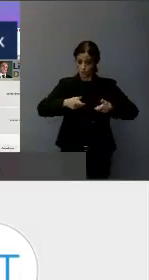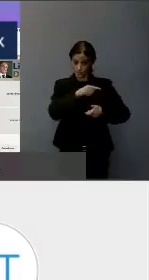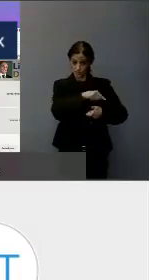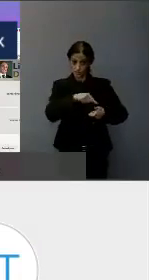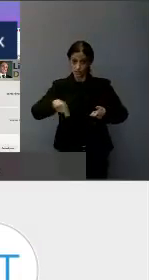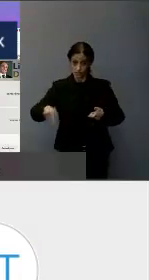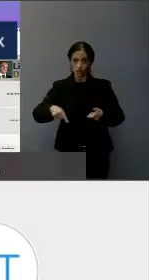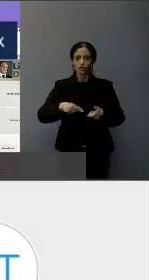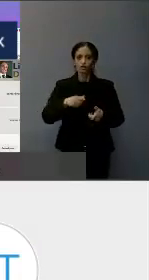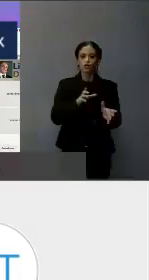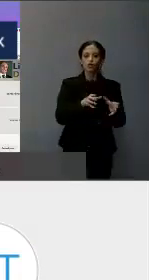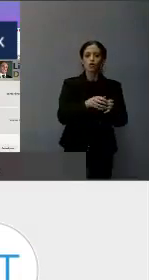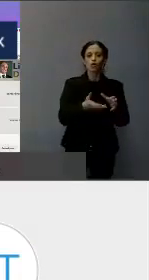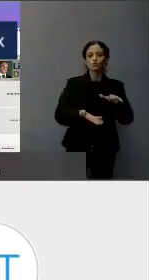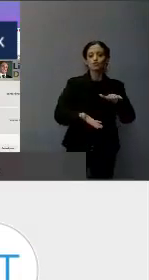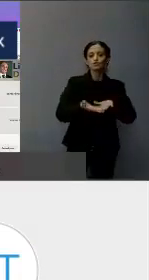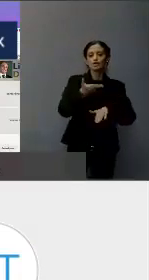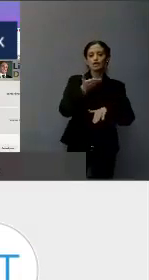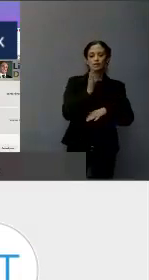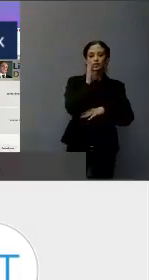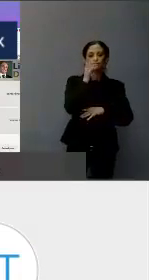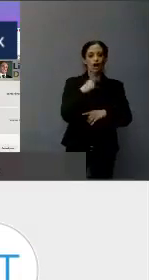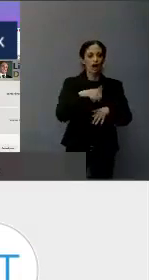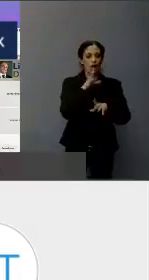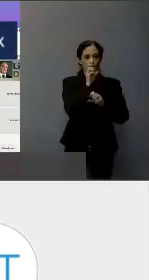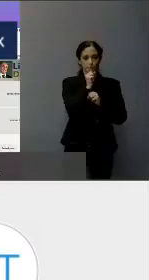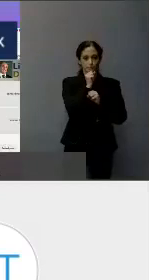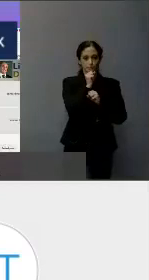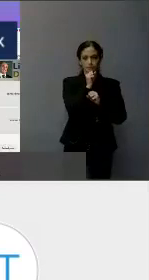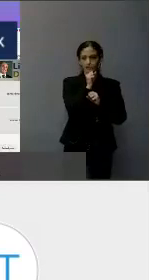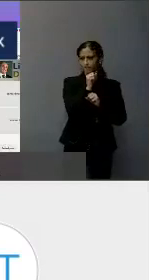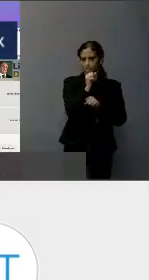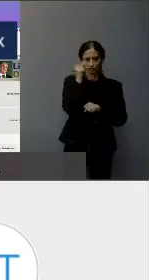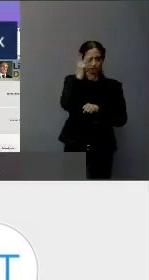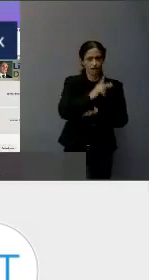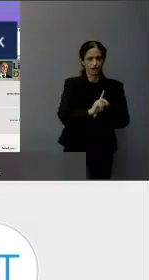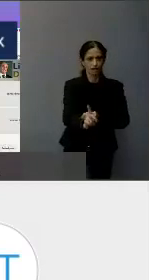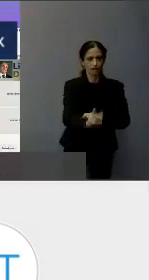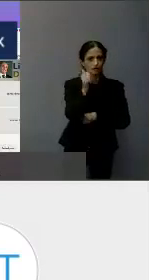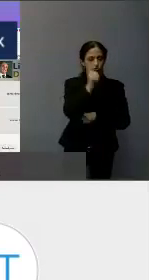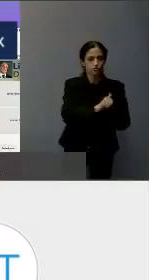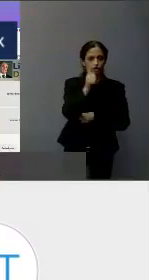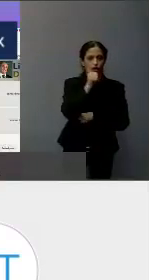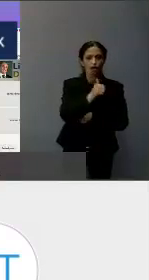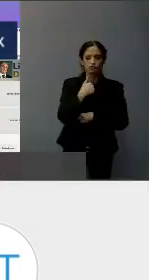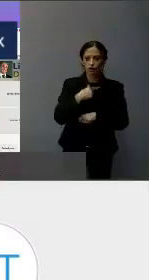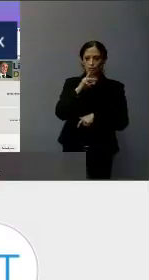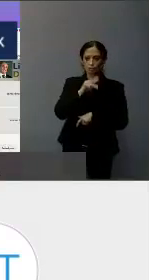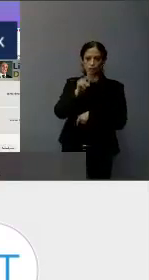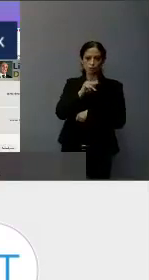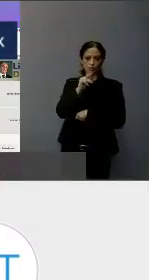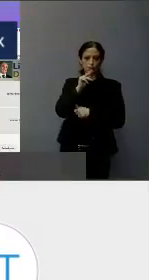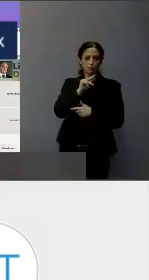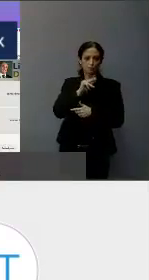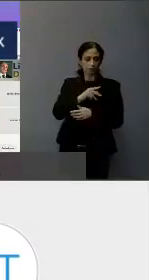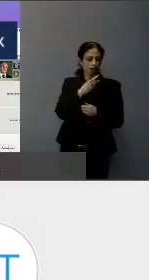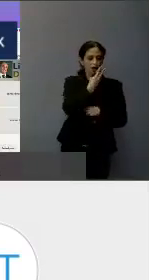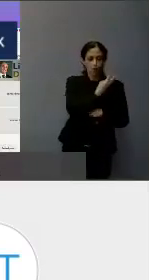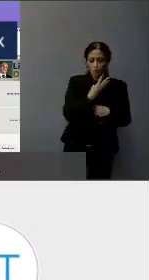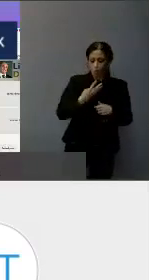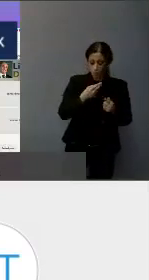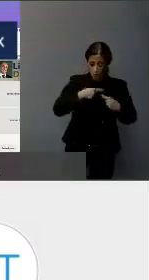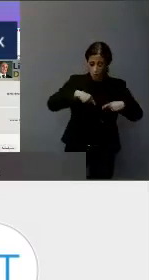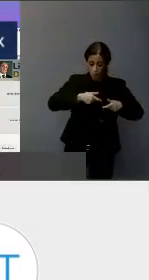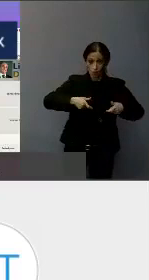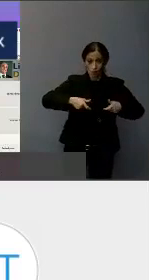maggioranza non hanno aperto bocca un'altra falsità perché io ho parlato in tutti i quattro l'eco milito te le